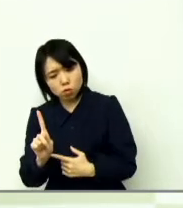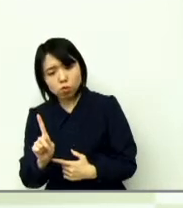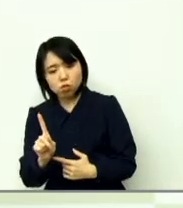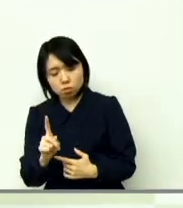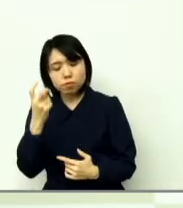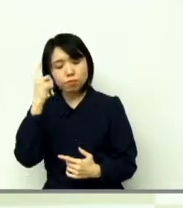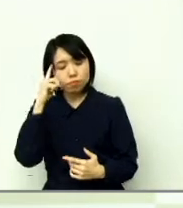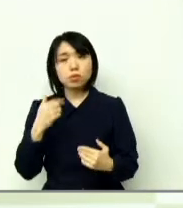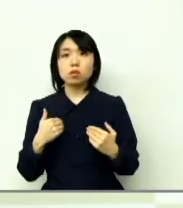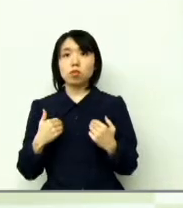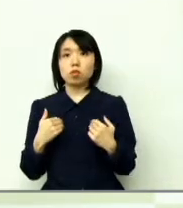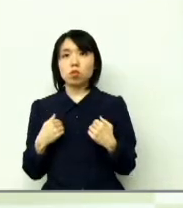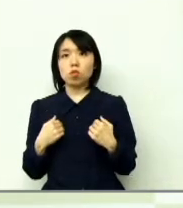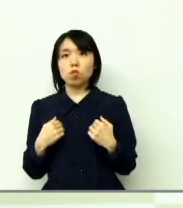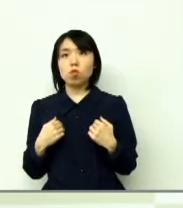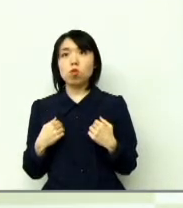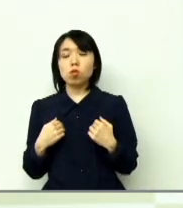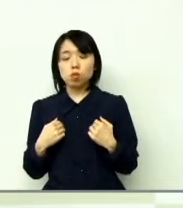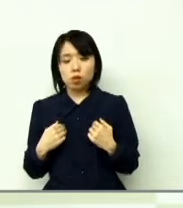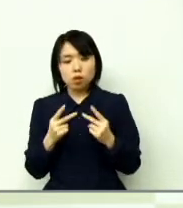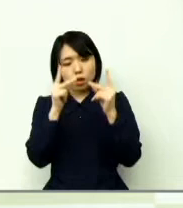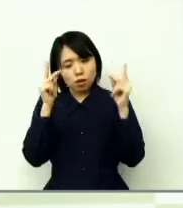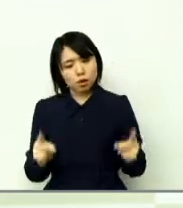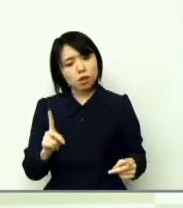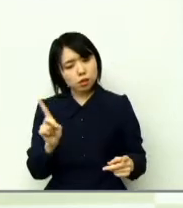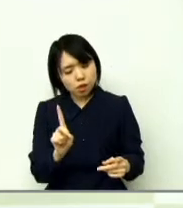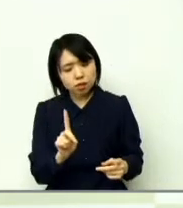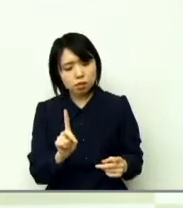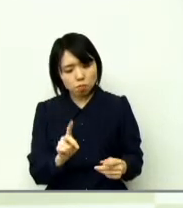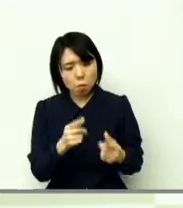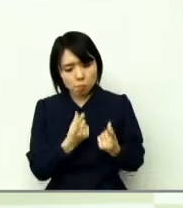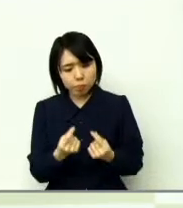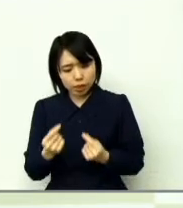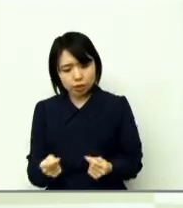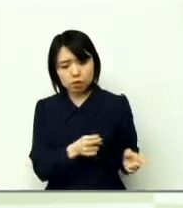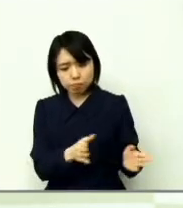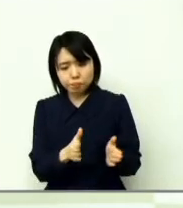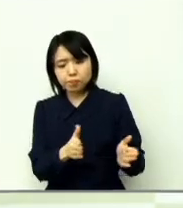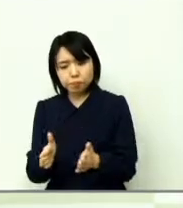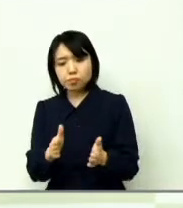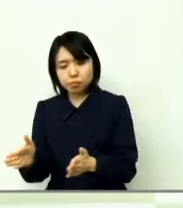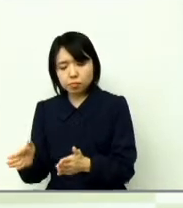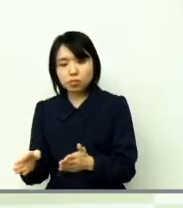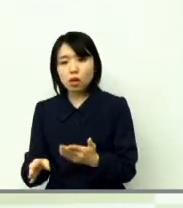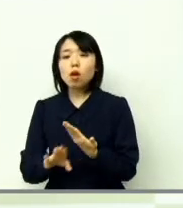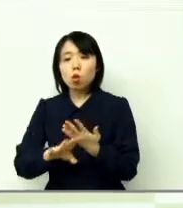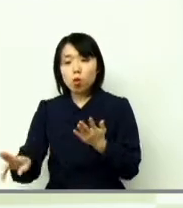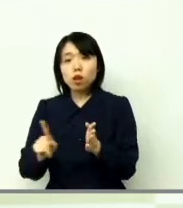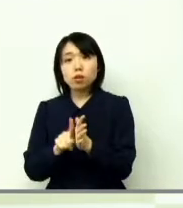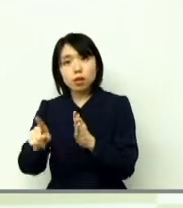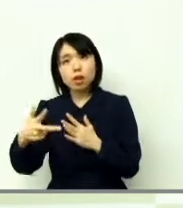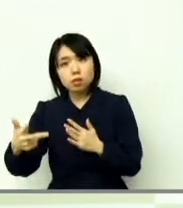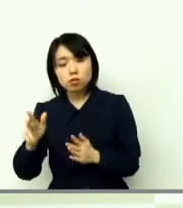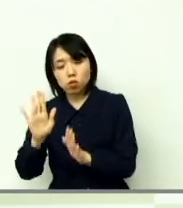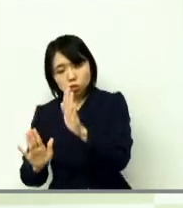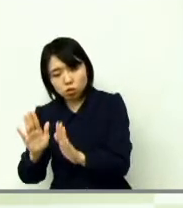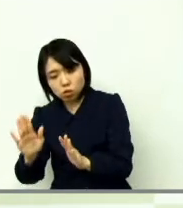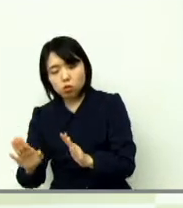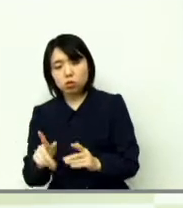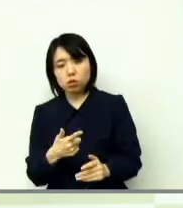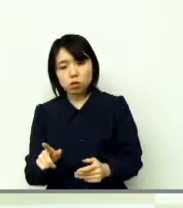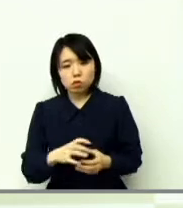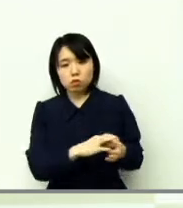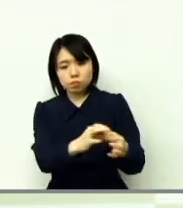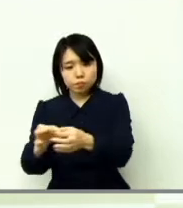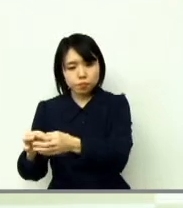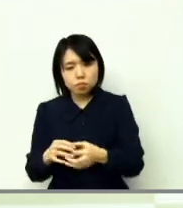上で課題を整理をし、他の政令指定都市また関係機関とさまざまな問題について協議を